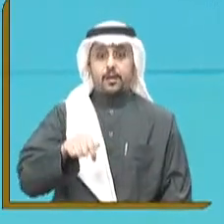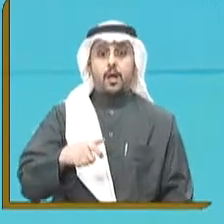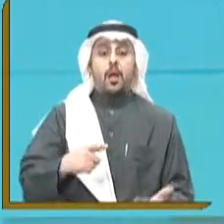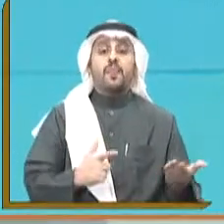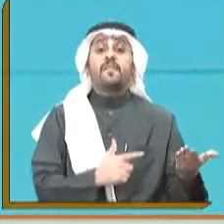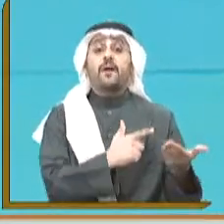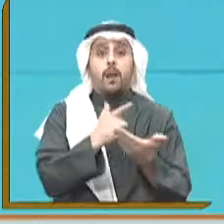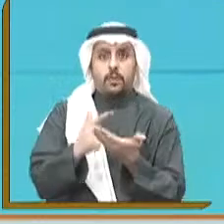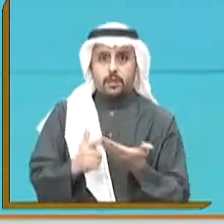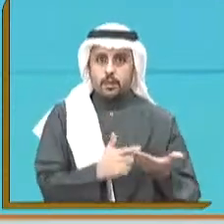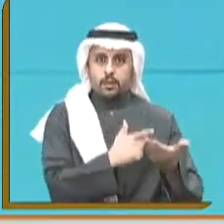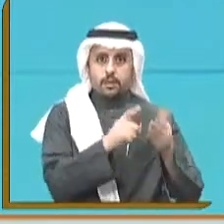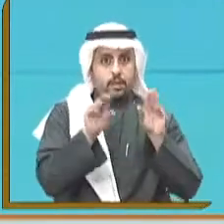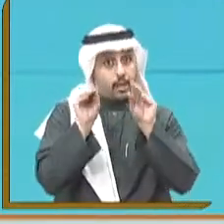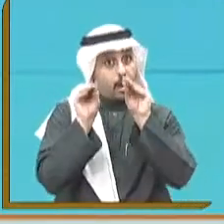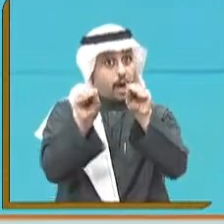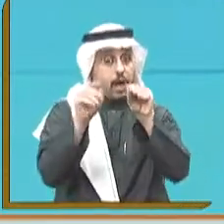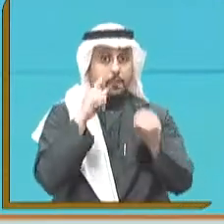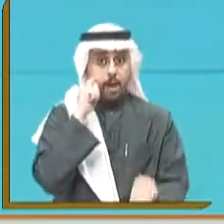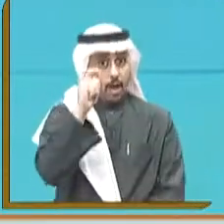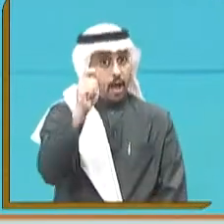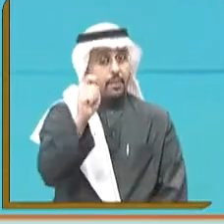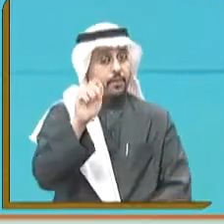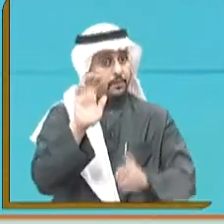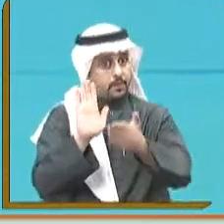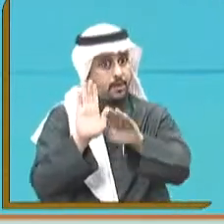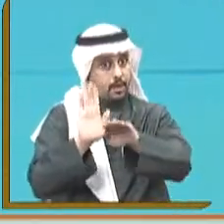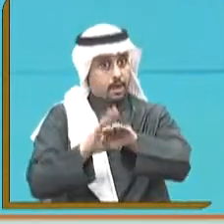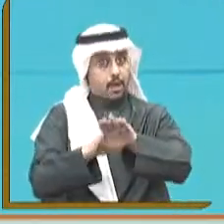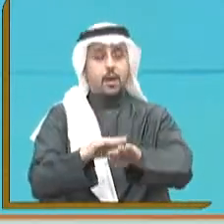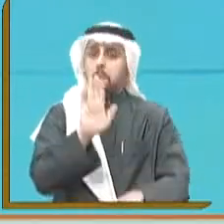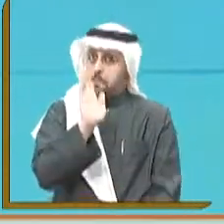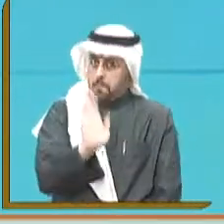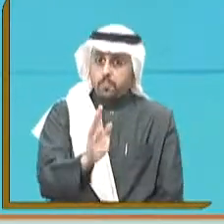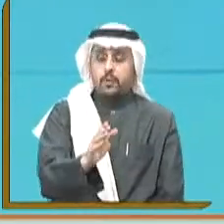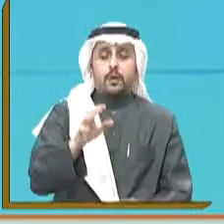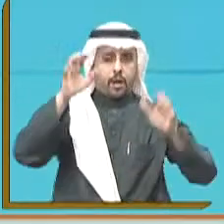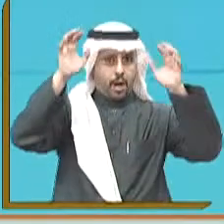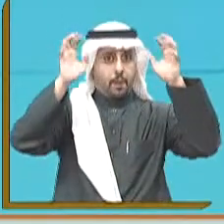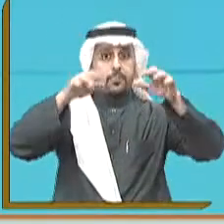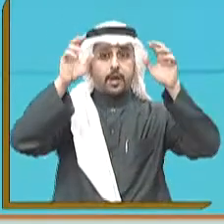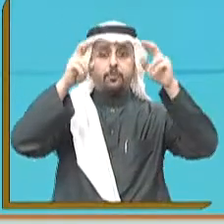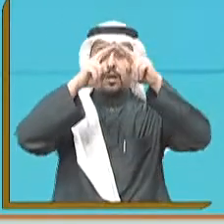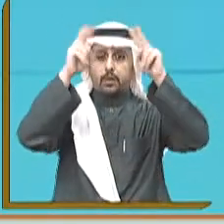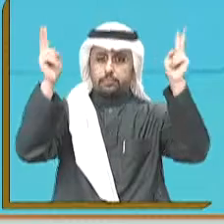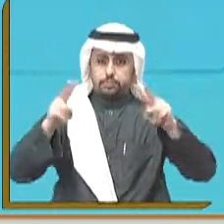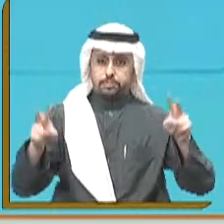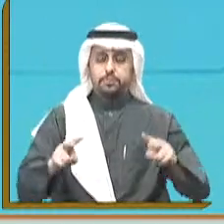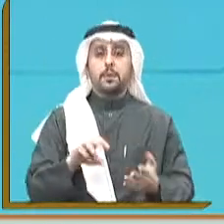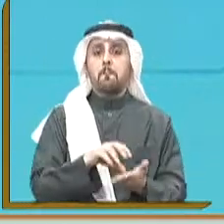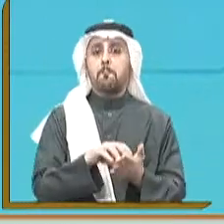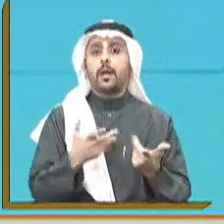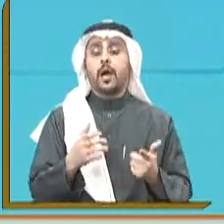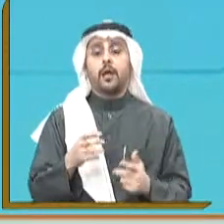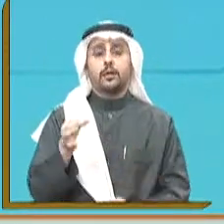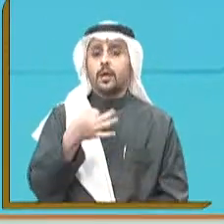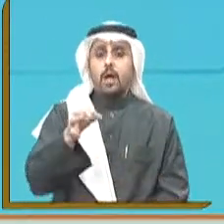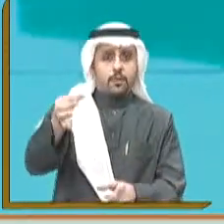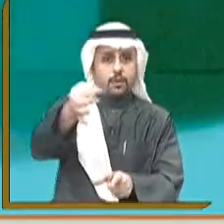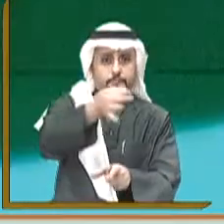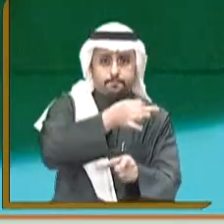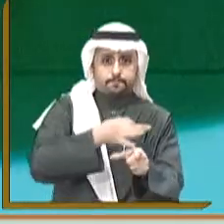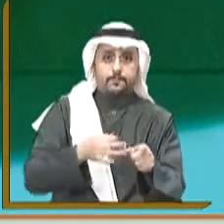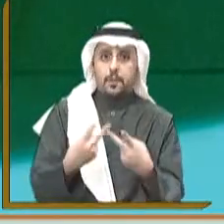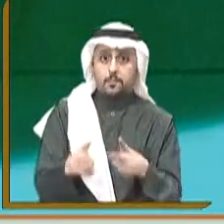المديرية العامة للدفاع المدني لتوخي الحيطة والحذر من احتمالية فرصة هطول الأمطار الرعدية على أجزاء من مناطق المملكة